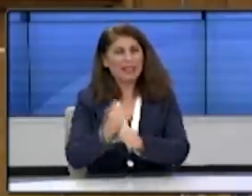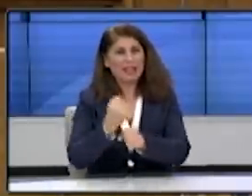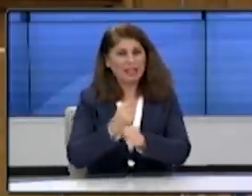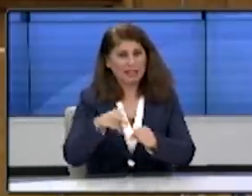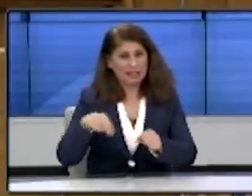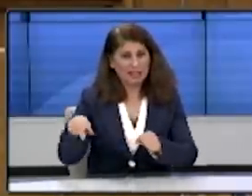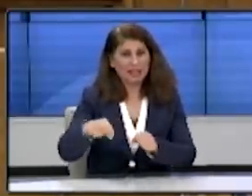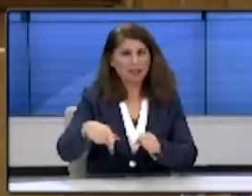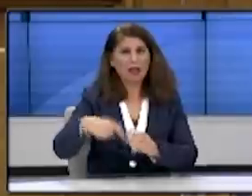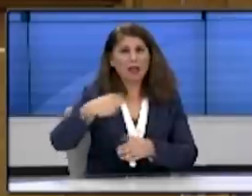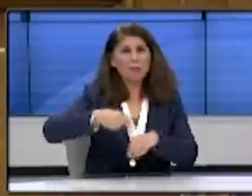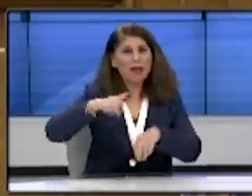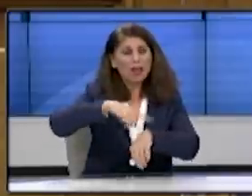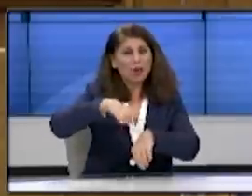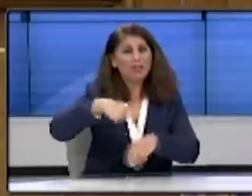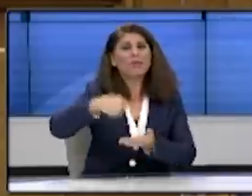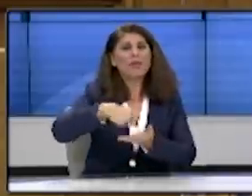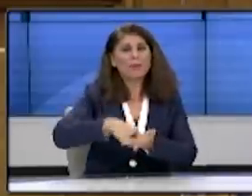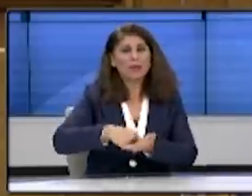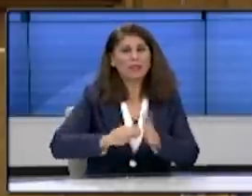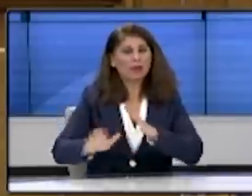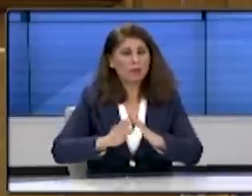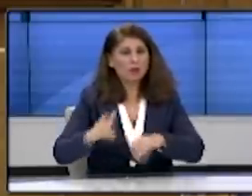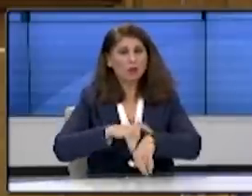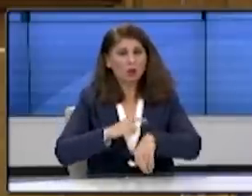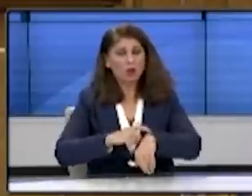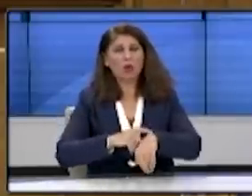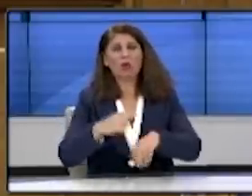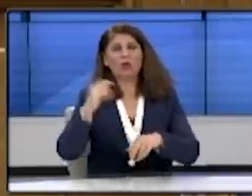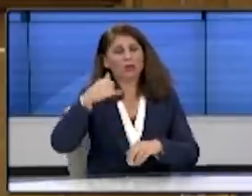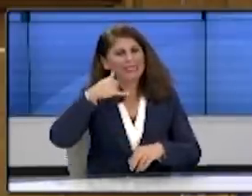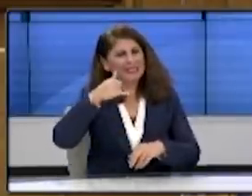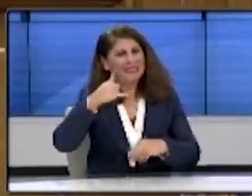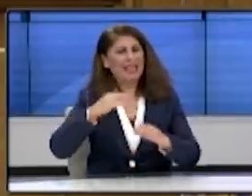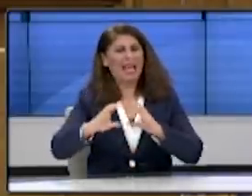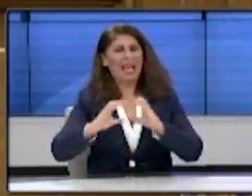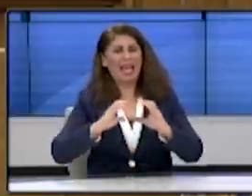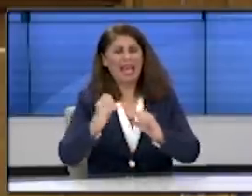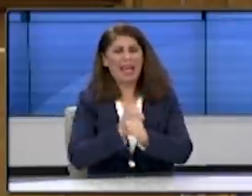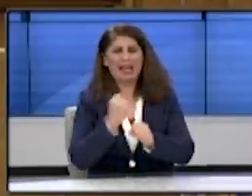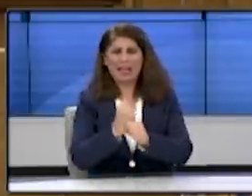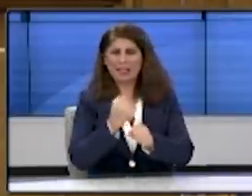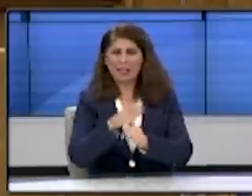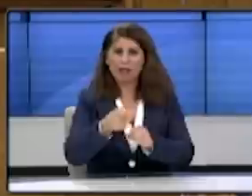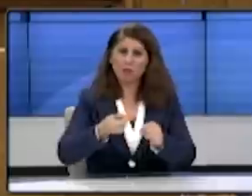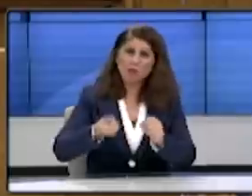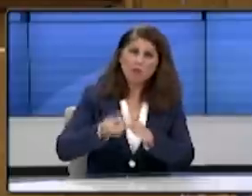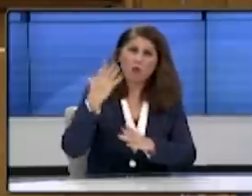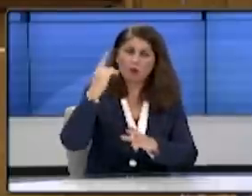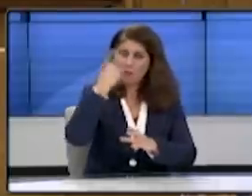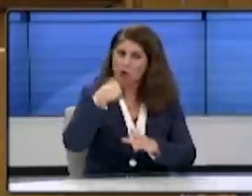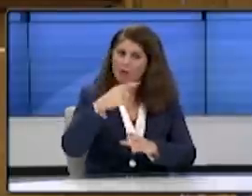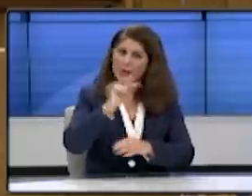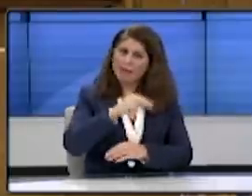τις απλήρωτες υπερορίες, τη διευθέτηση του χρόνου εργασίας, την τηλεργασία, αυτή τη νέα μορφή εκμετάλλευσης.